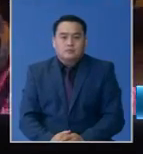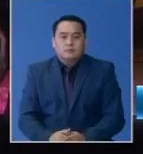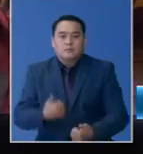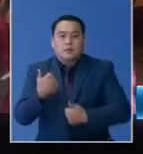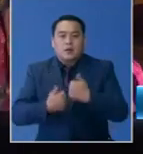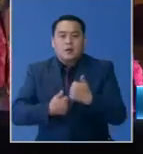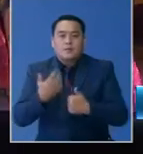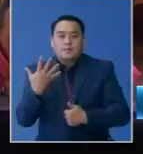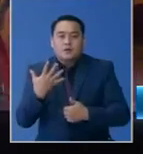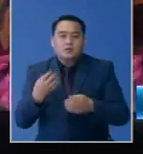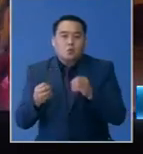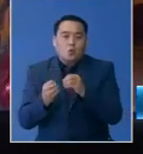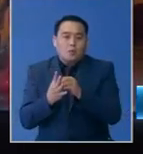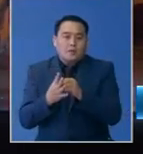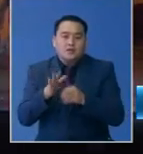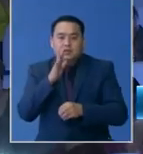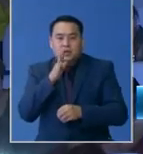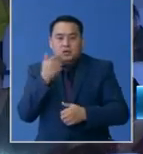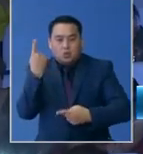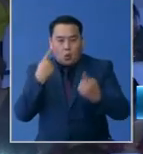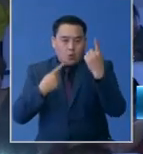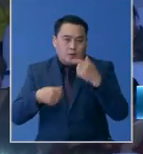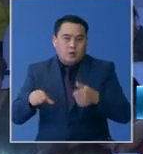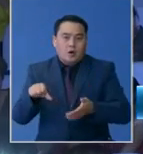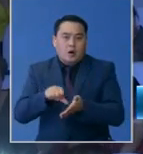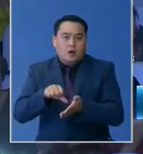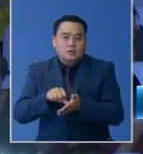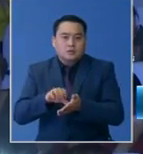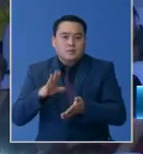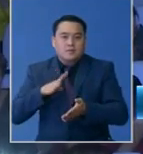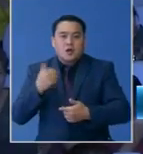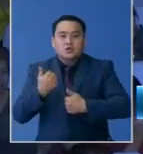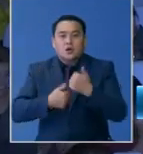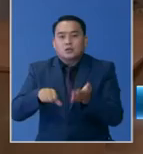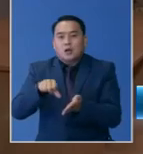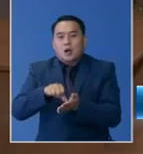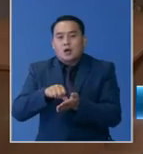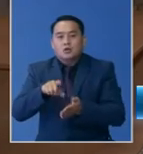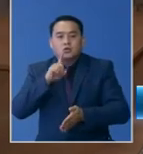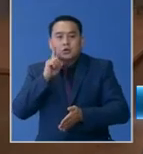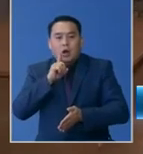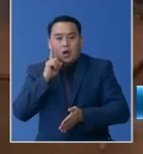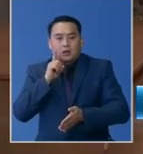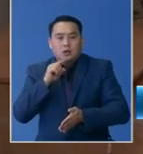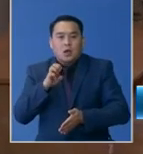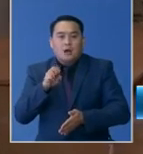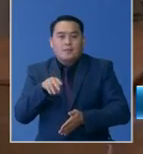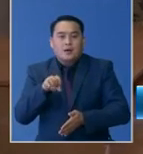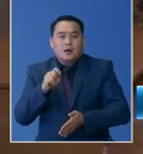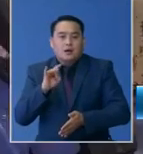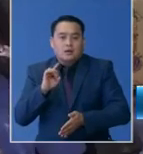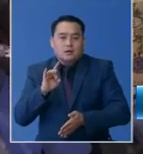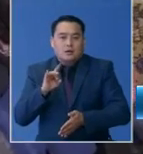Байқауда 5 пен 15 жас аралығындағы өнерпаздар өнер көрсетті. Жарысқа қатысқан ең жас үміткер Әбілқайыр